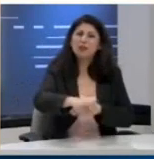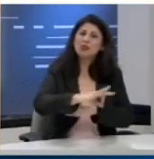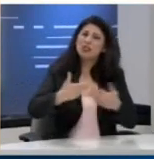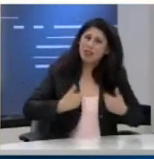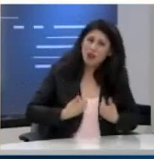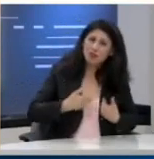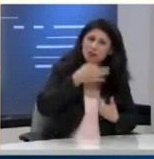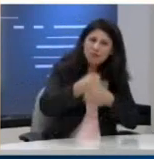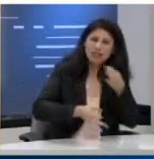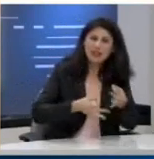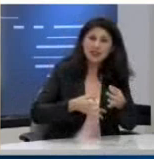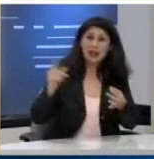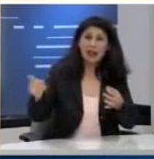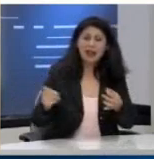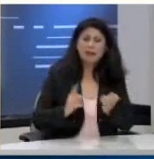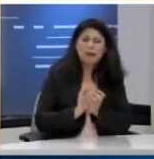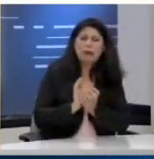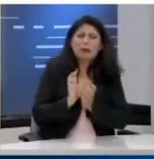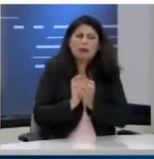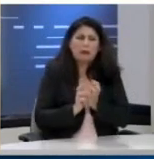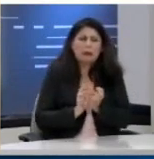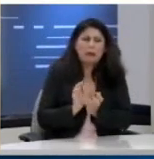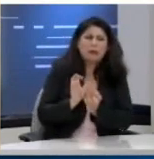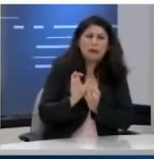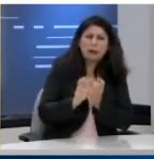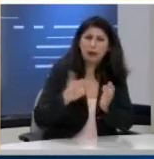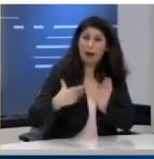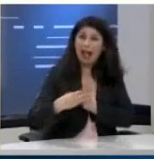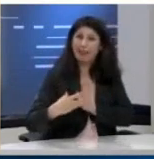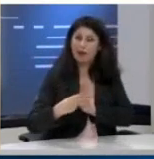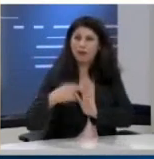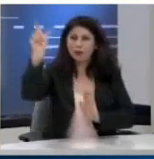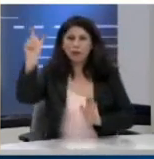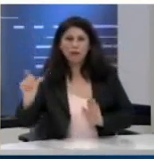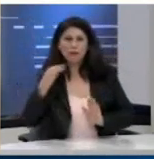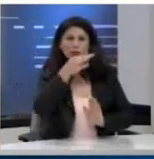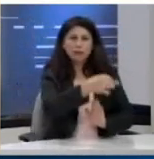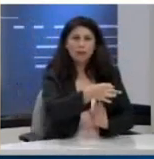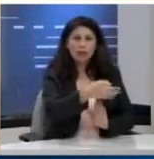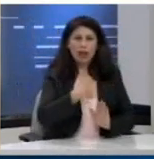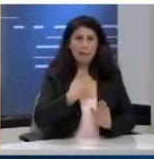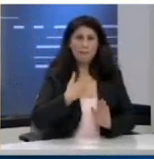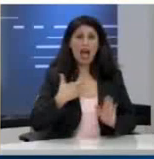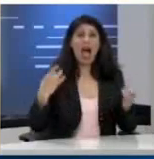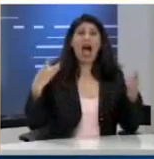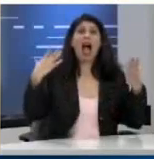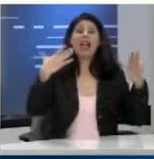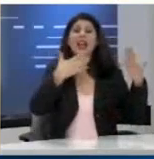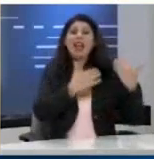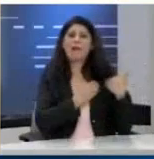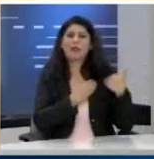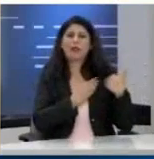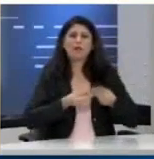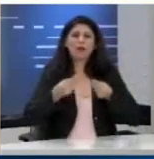μας. Και ενώ εσείς ψελίζατε ότι σας αντιγράφουμε, αυτός είπε ότι είμαστε ανεύθυνοι που δίνουμε ελαφρύνσεις